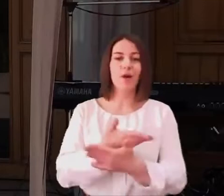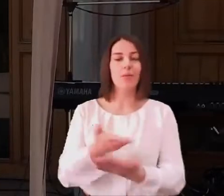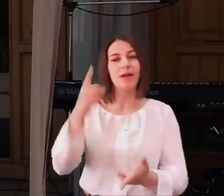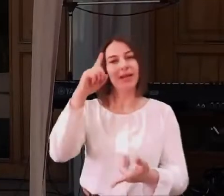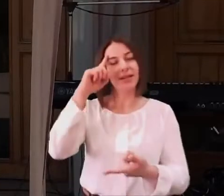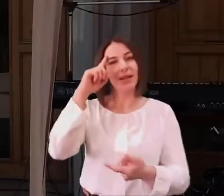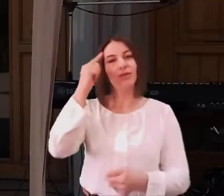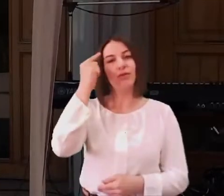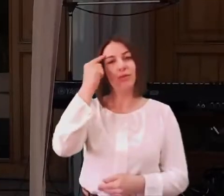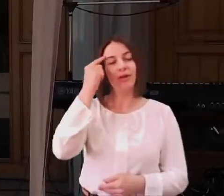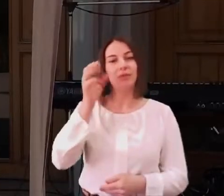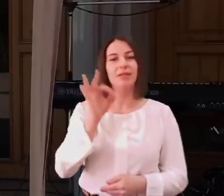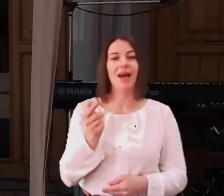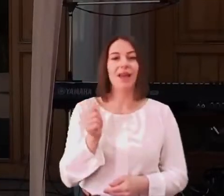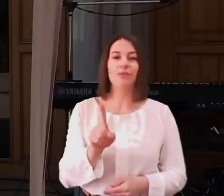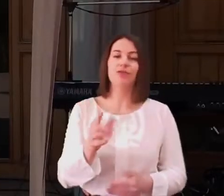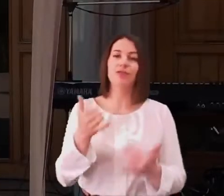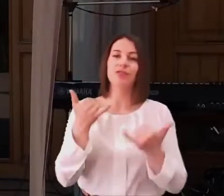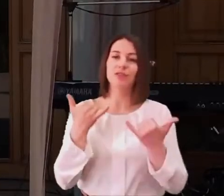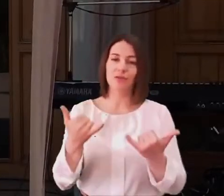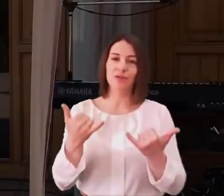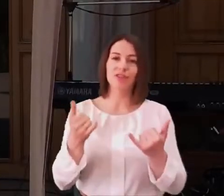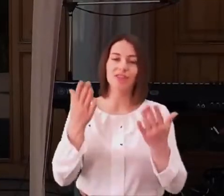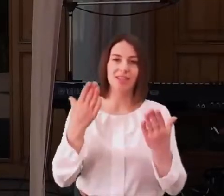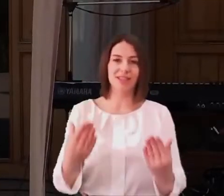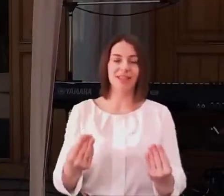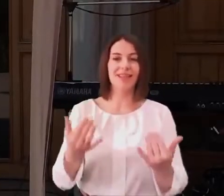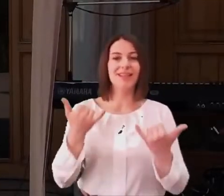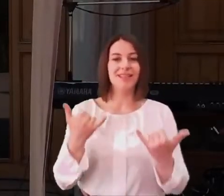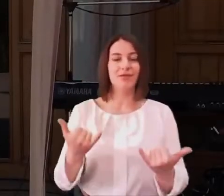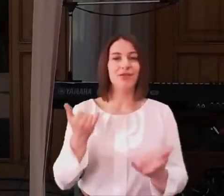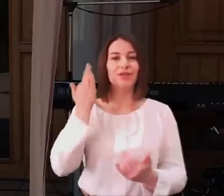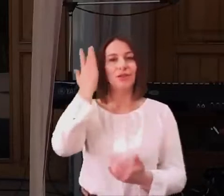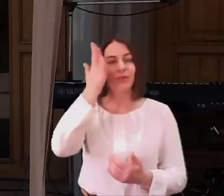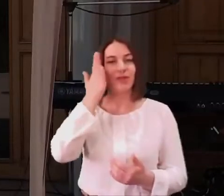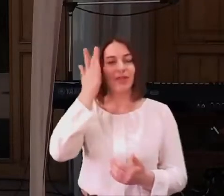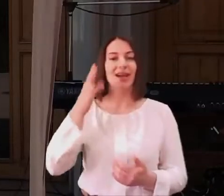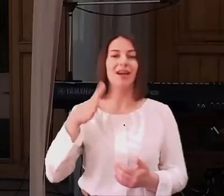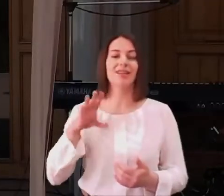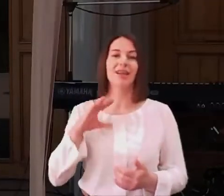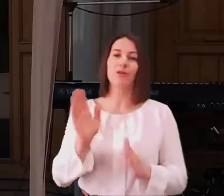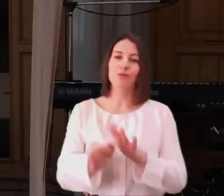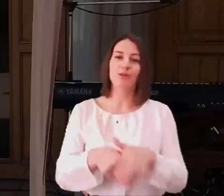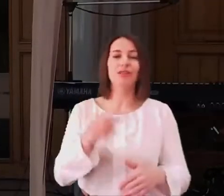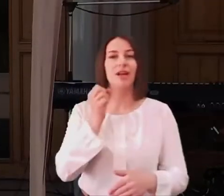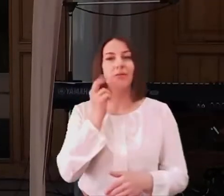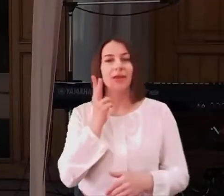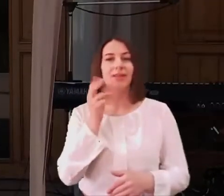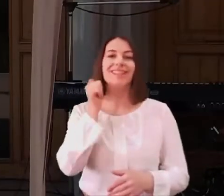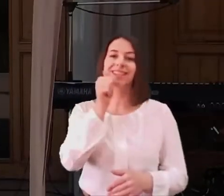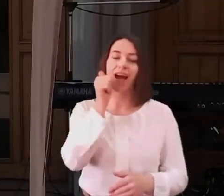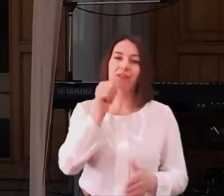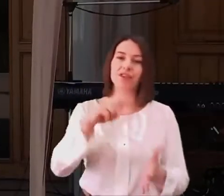наш сегодняшний день, наши сегодняшние ожидания, мечты, планы, послеобеденные, завтрашние